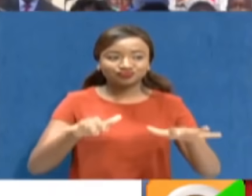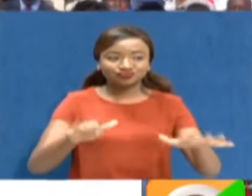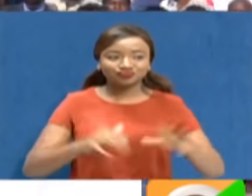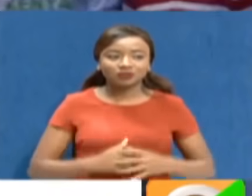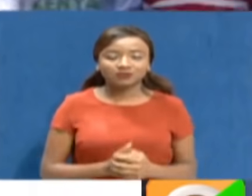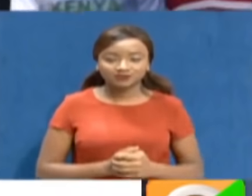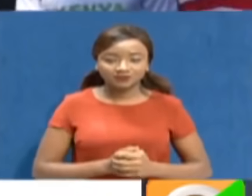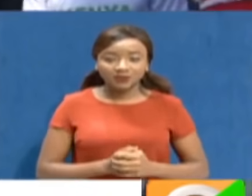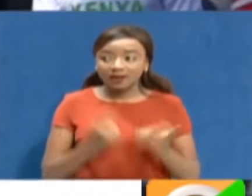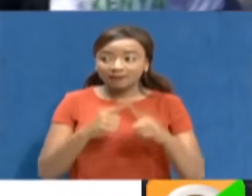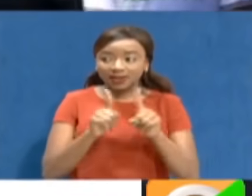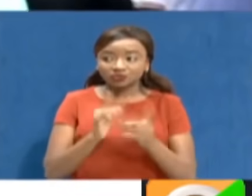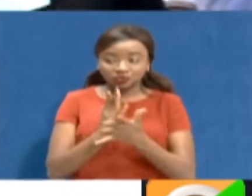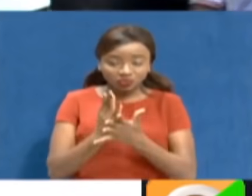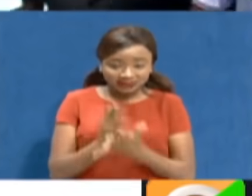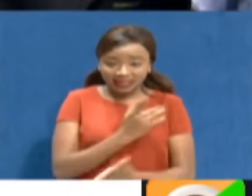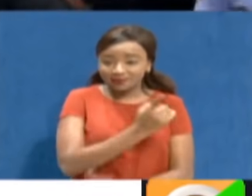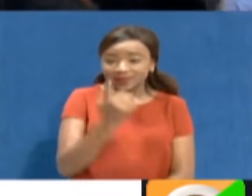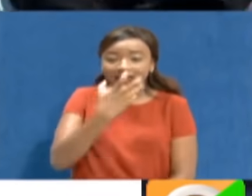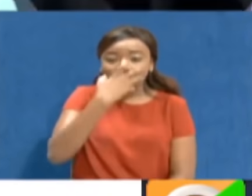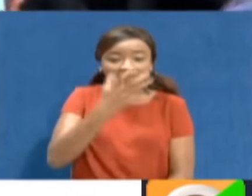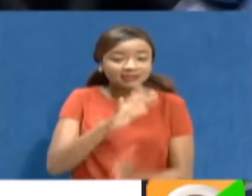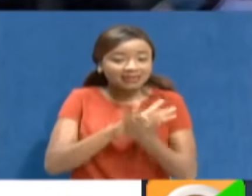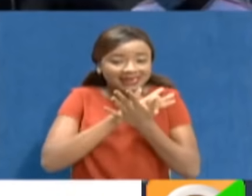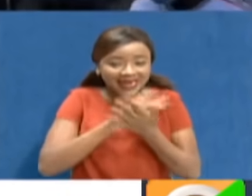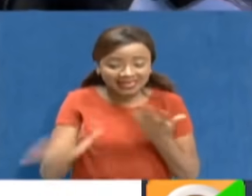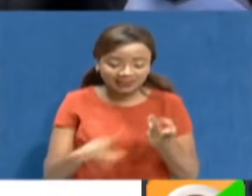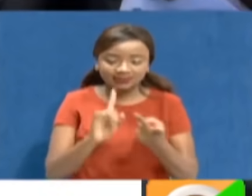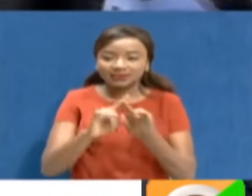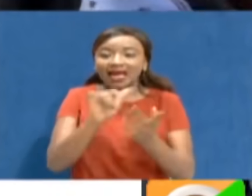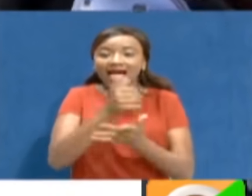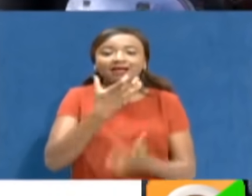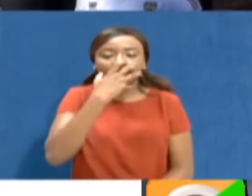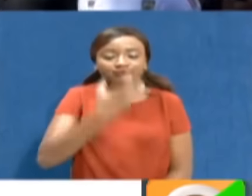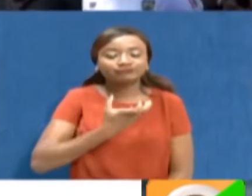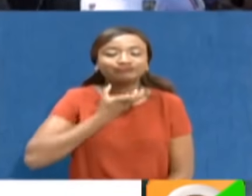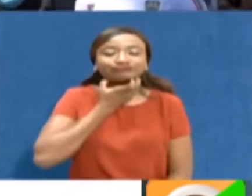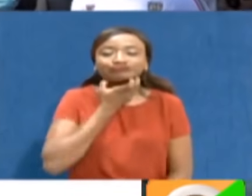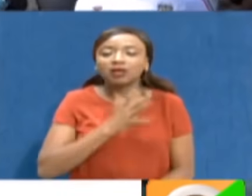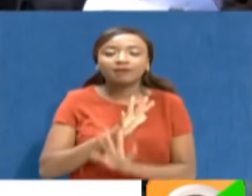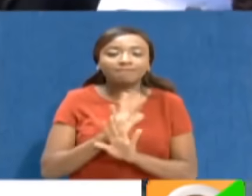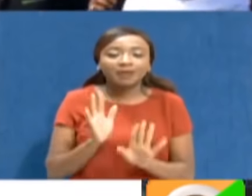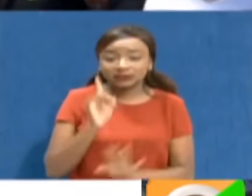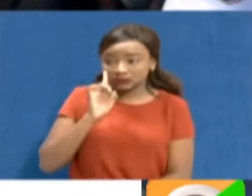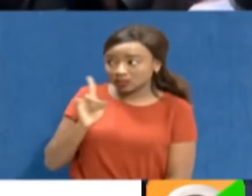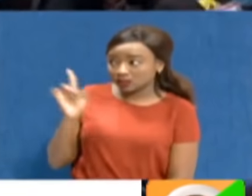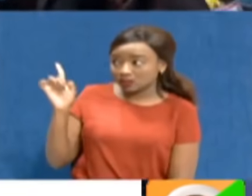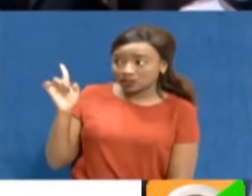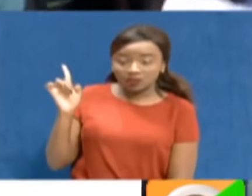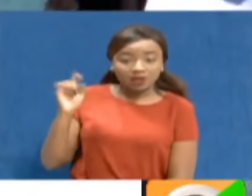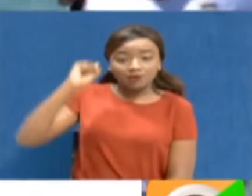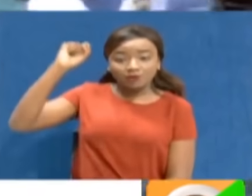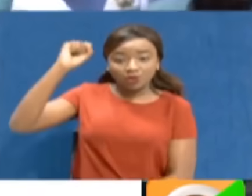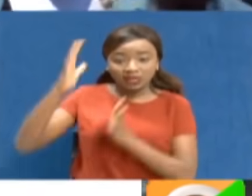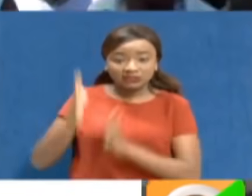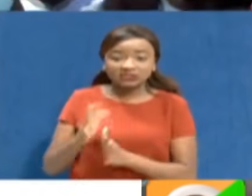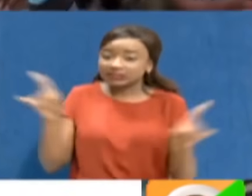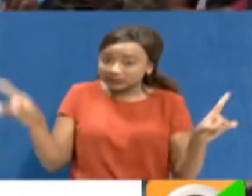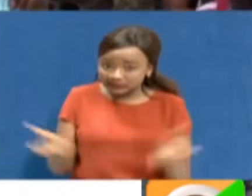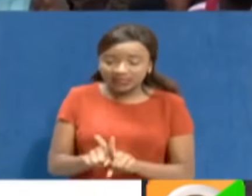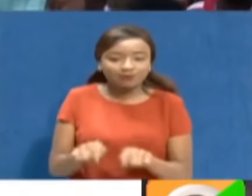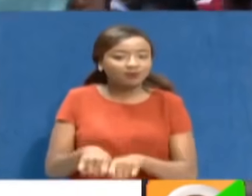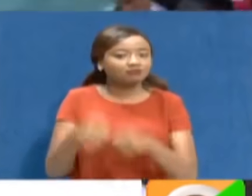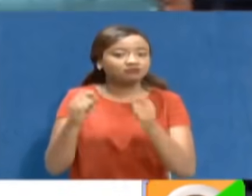Wengine wakionekana kutovaa maski au kuishukisha chini kwenye kidevu. Hili la wanasiasa